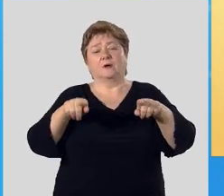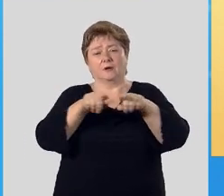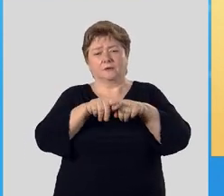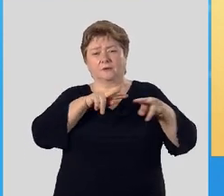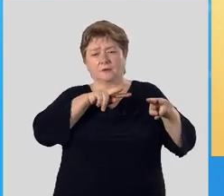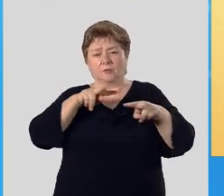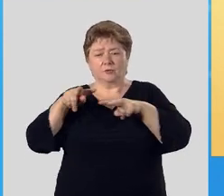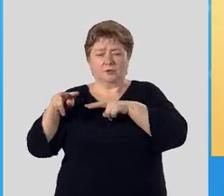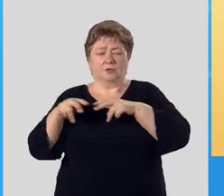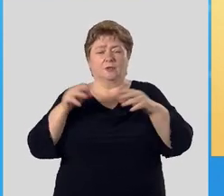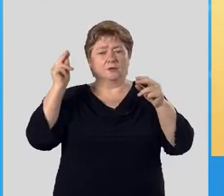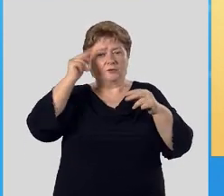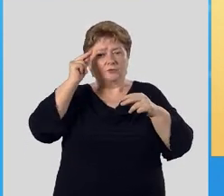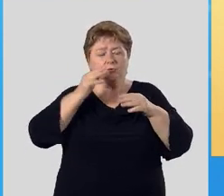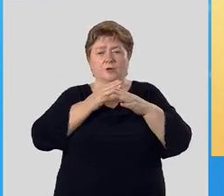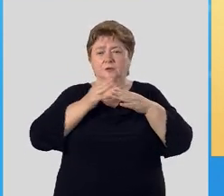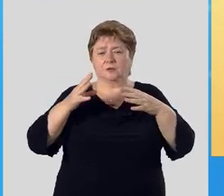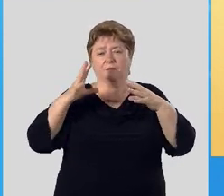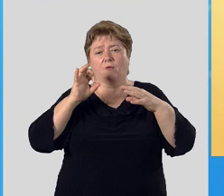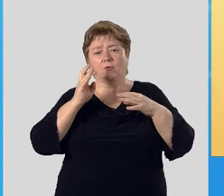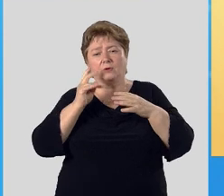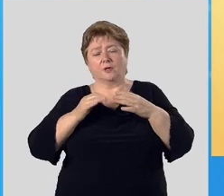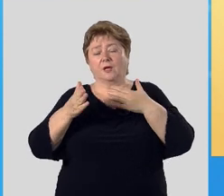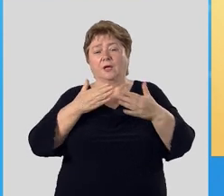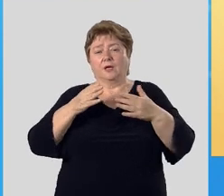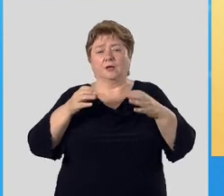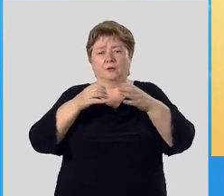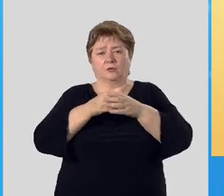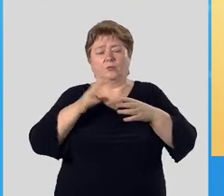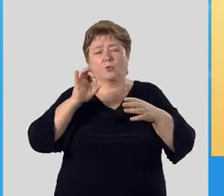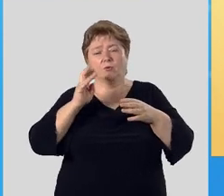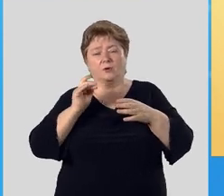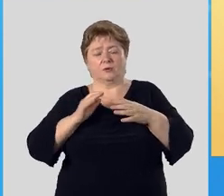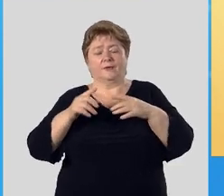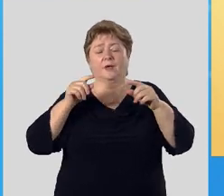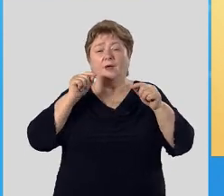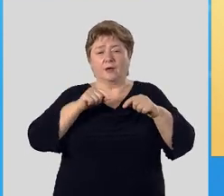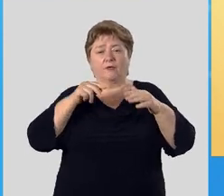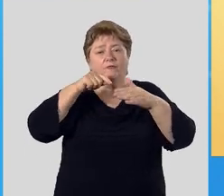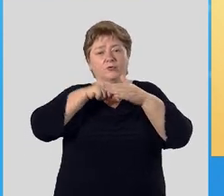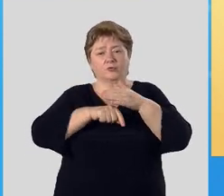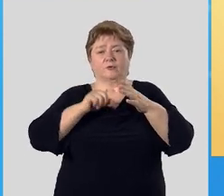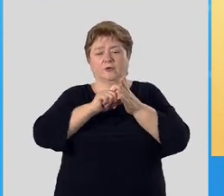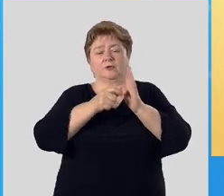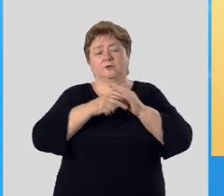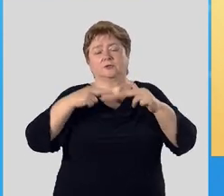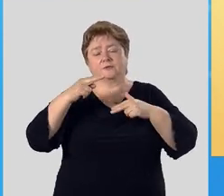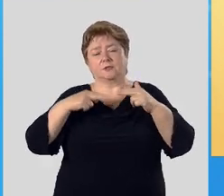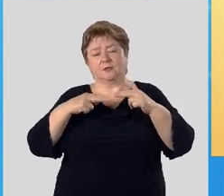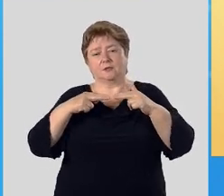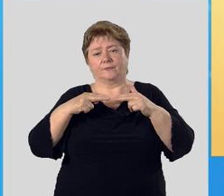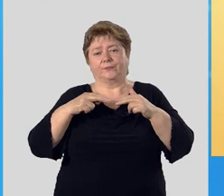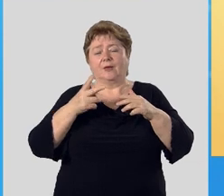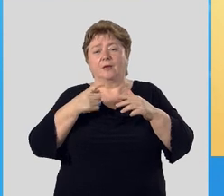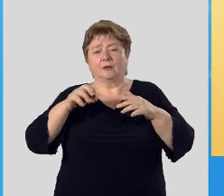наблюдение изучение отдельного органа или группы органов их внутреннего клеточного строения